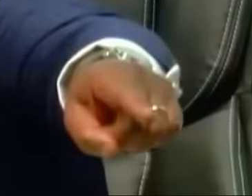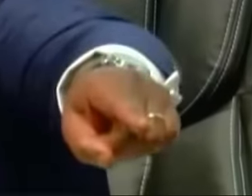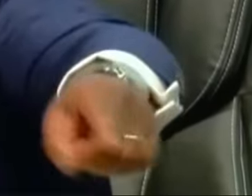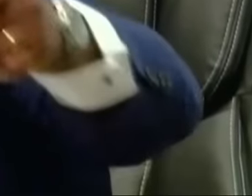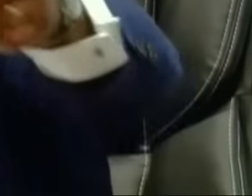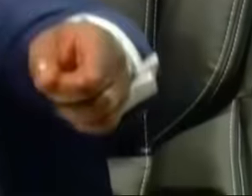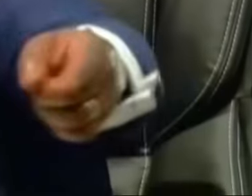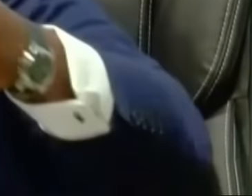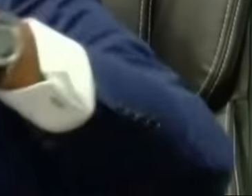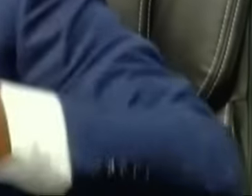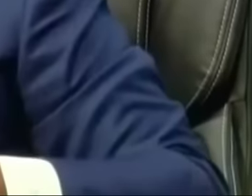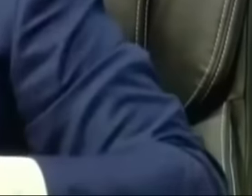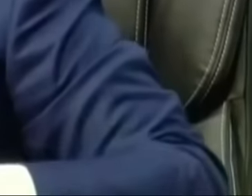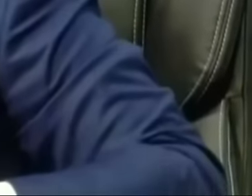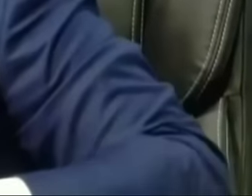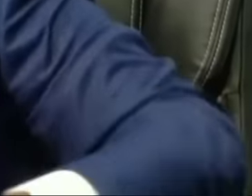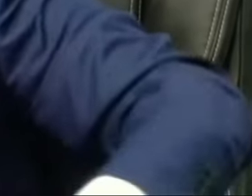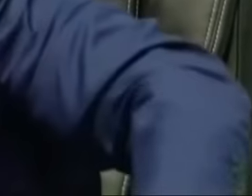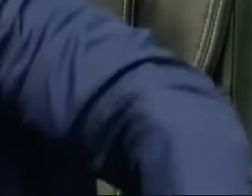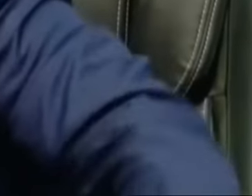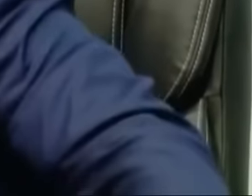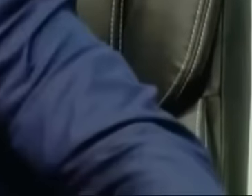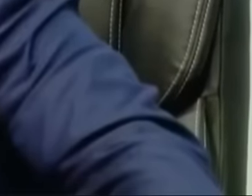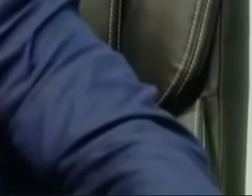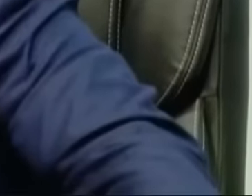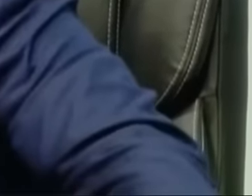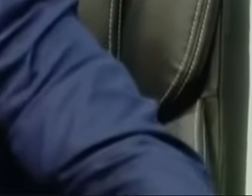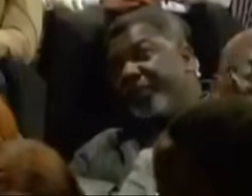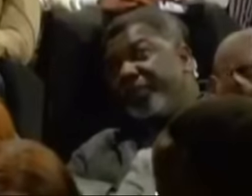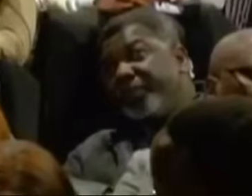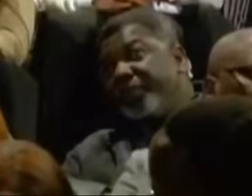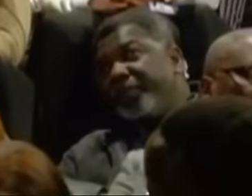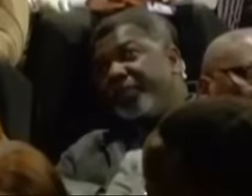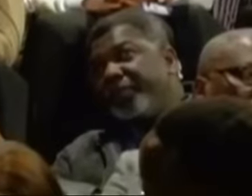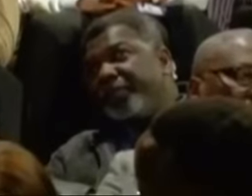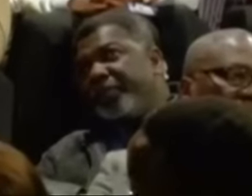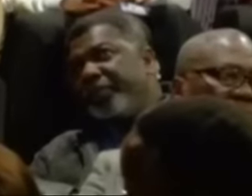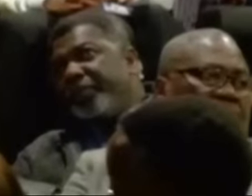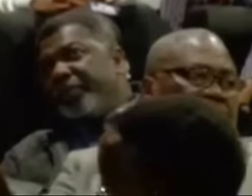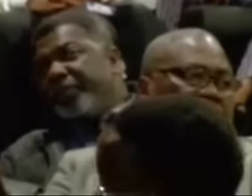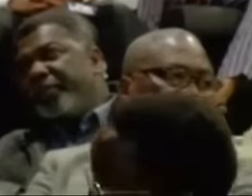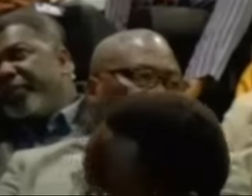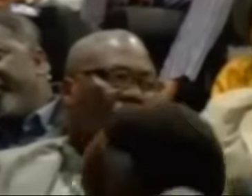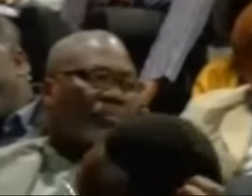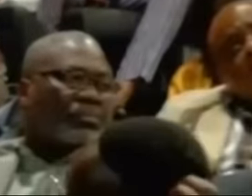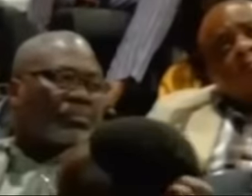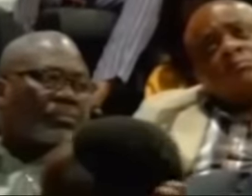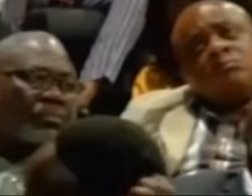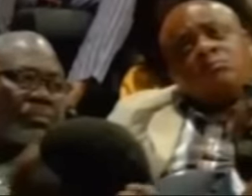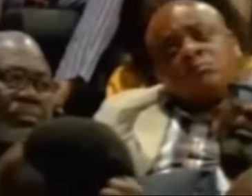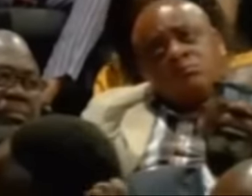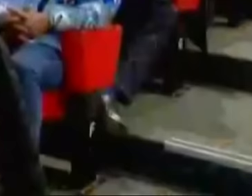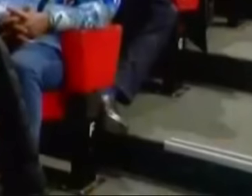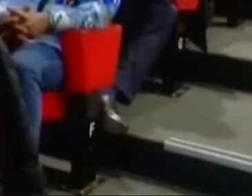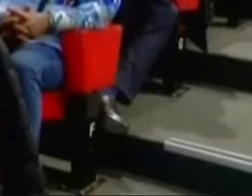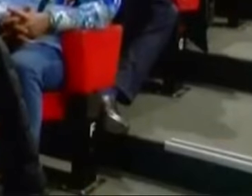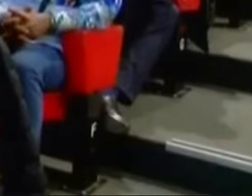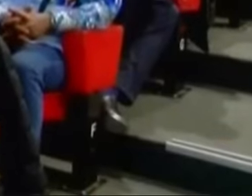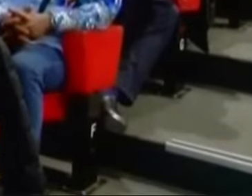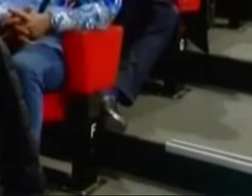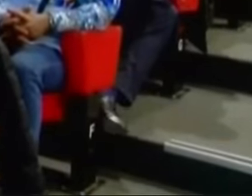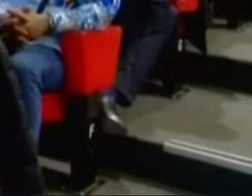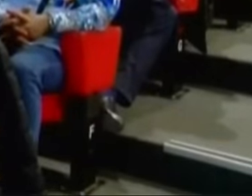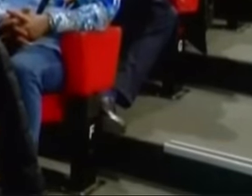Comme à Paris, le président de la République a félicité ses concitoyens de Bruxelles qui l'ont toujours